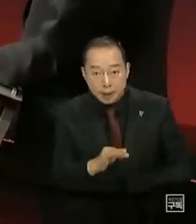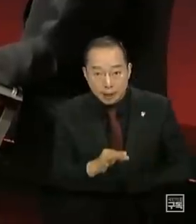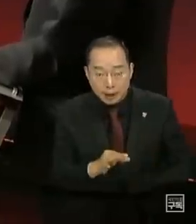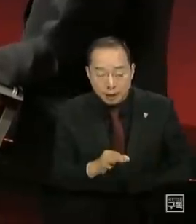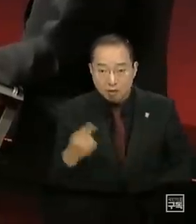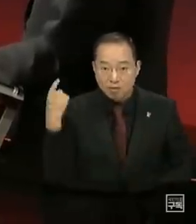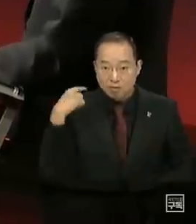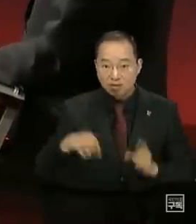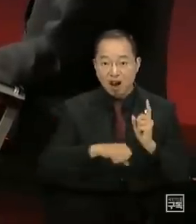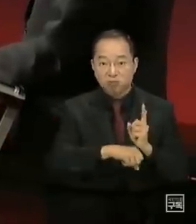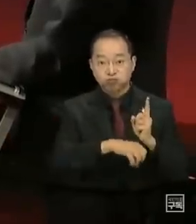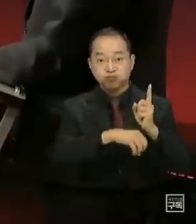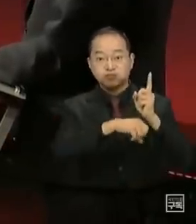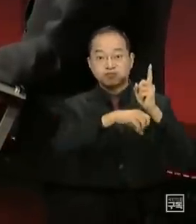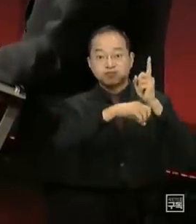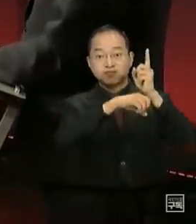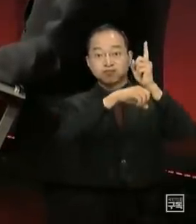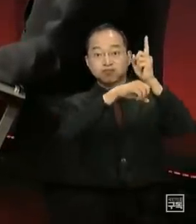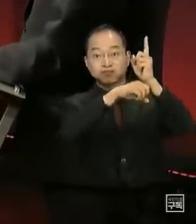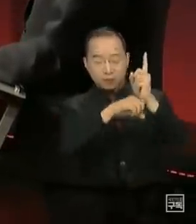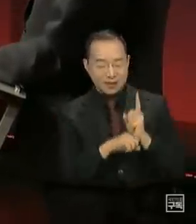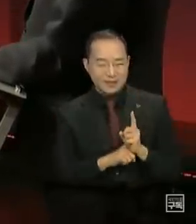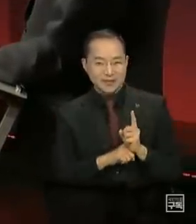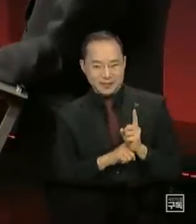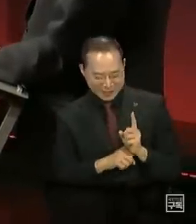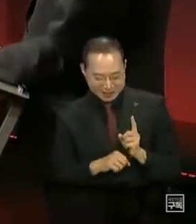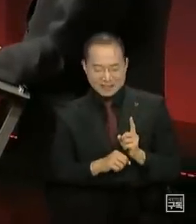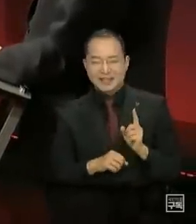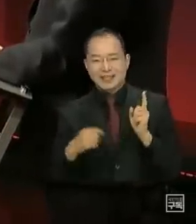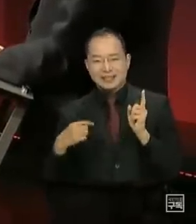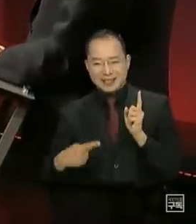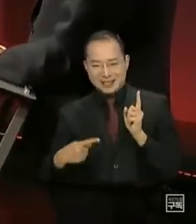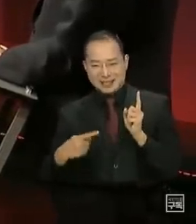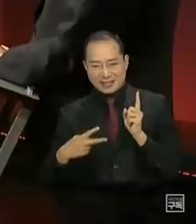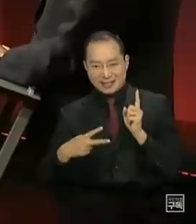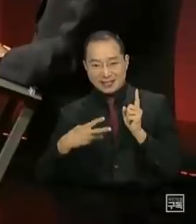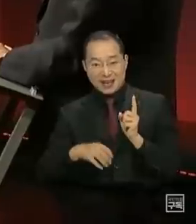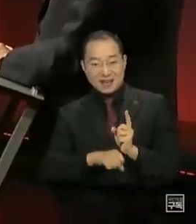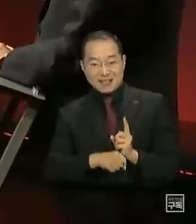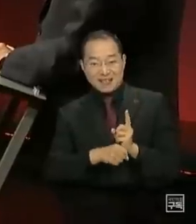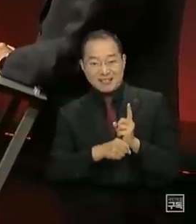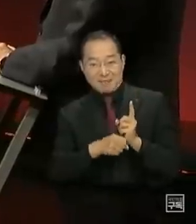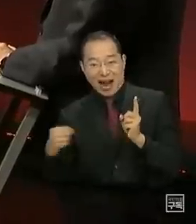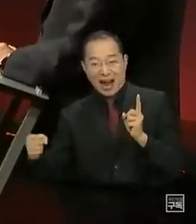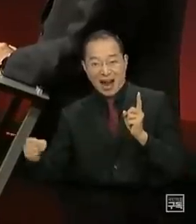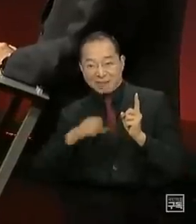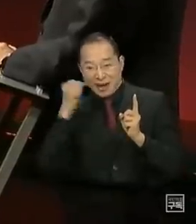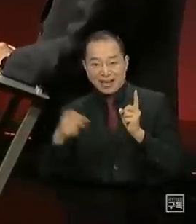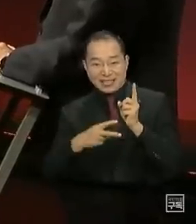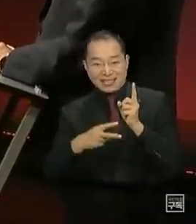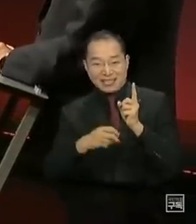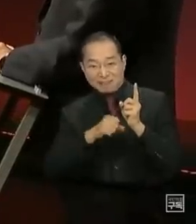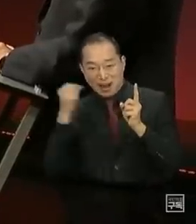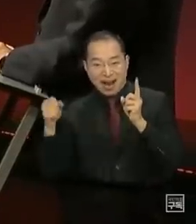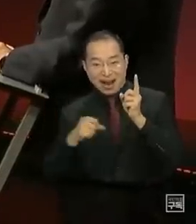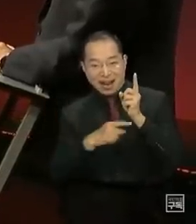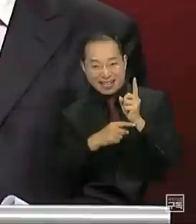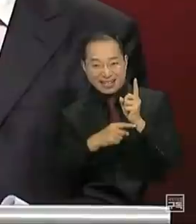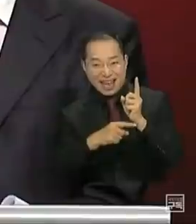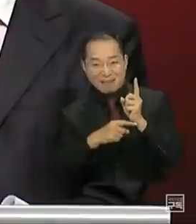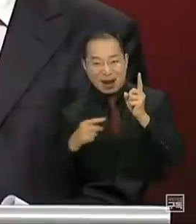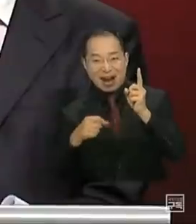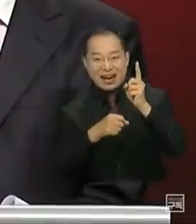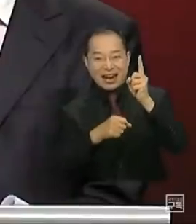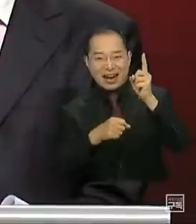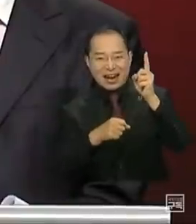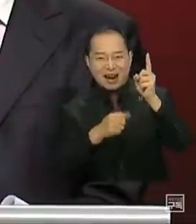어제 누리호 발사가 결국 궤도 안착에는 실패를 했는데요. 특히 이를 둘러싼 과학계에 대해서